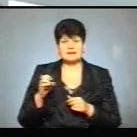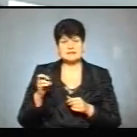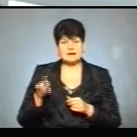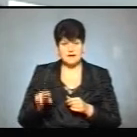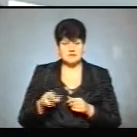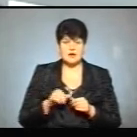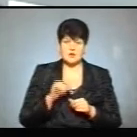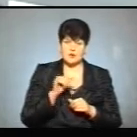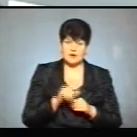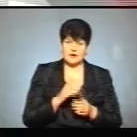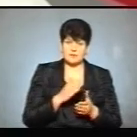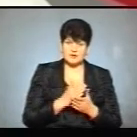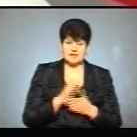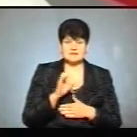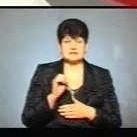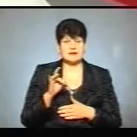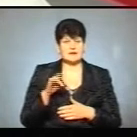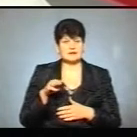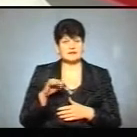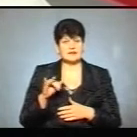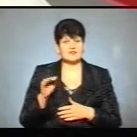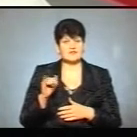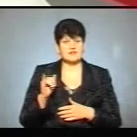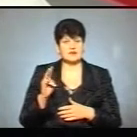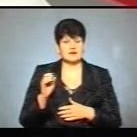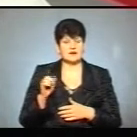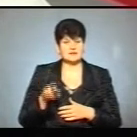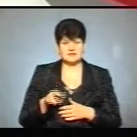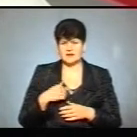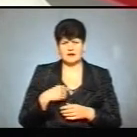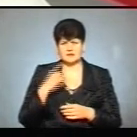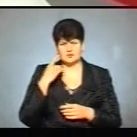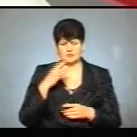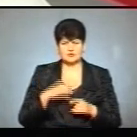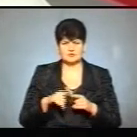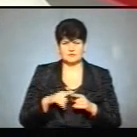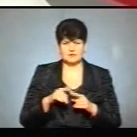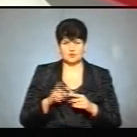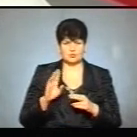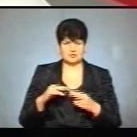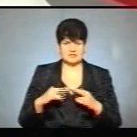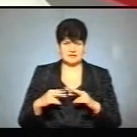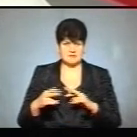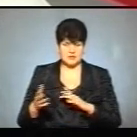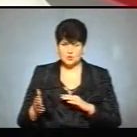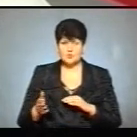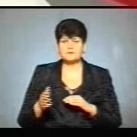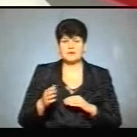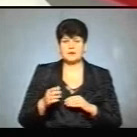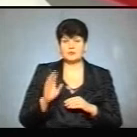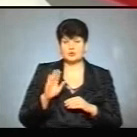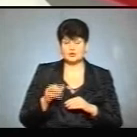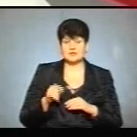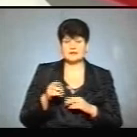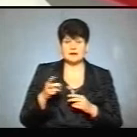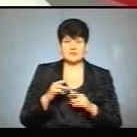окрема сертифікація. Тому, я думаю, що не в скорім часі може бути замінено, тому що тоді треба,